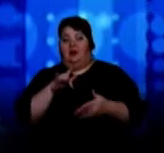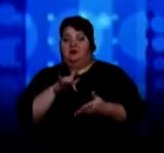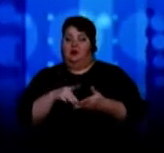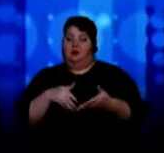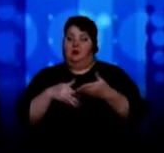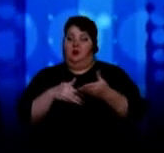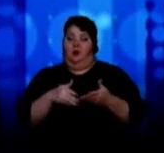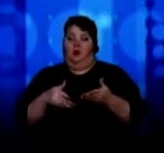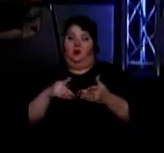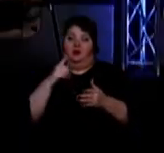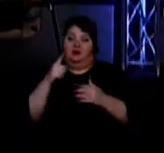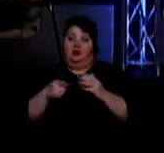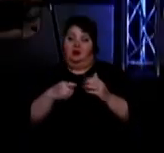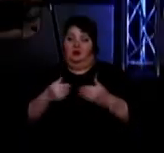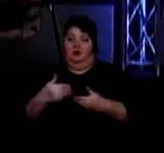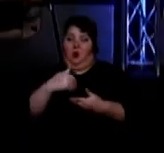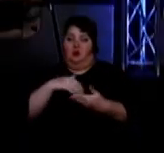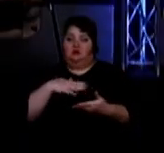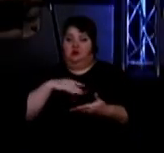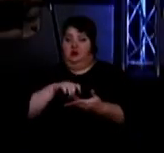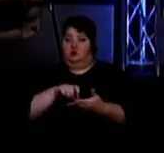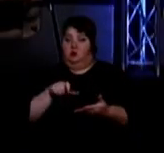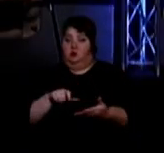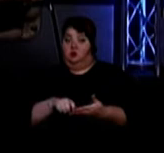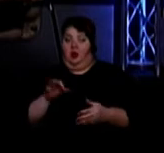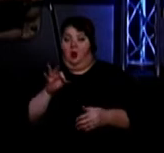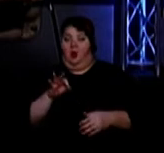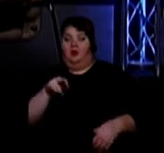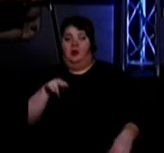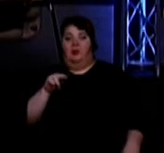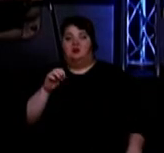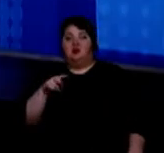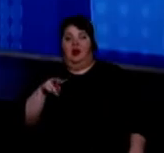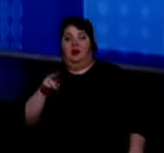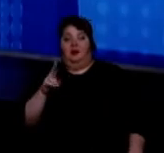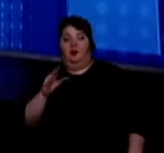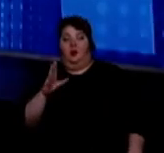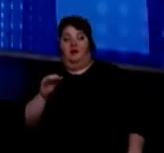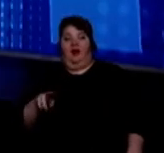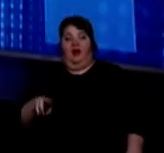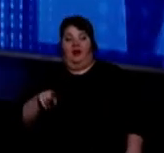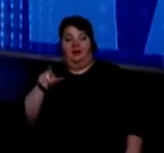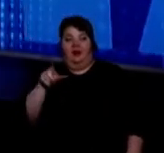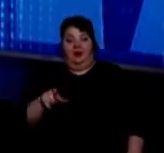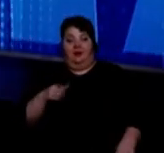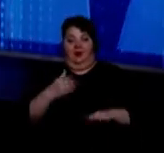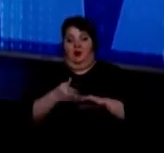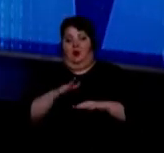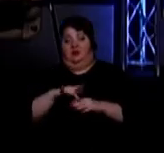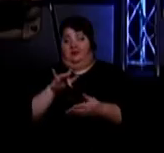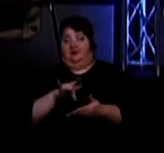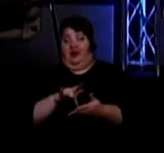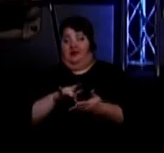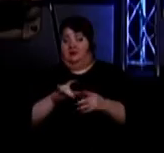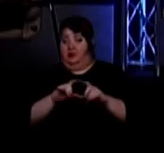Це допоможуть з'ясувати гості нашої студії. Олена Пчілякова, директорка Полтавського лайф-центру. Доброго дня.